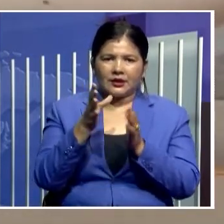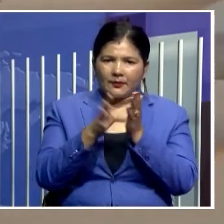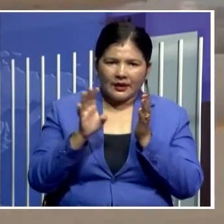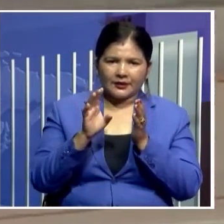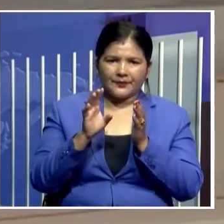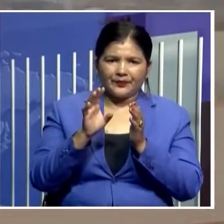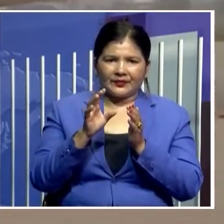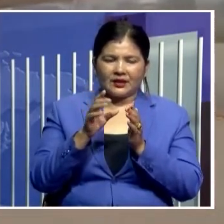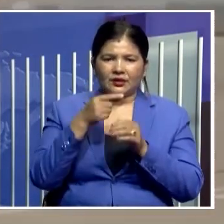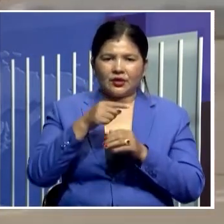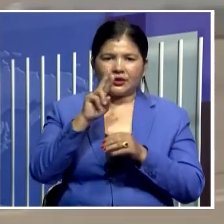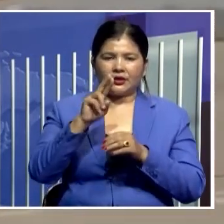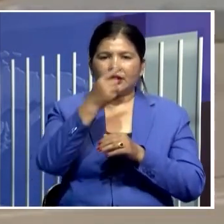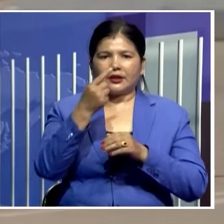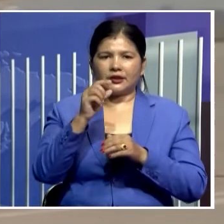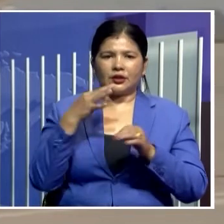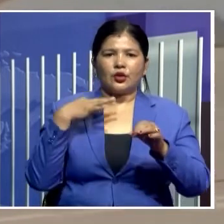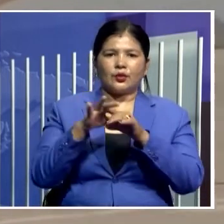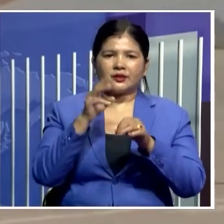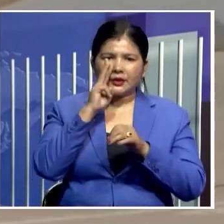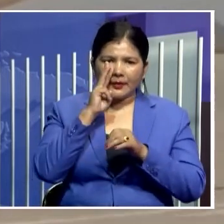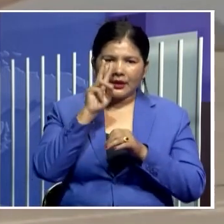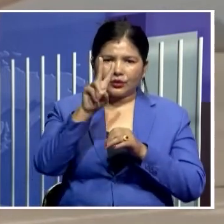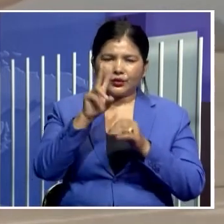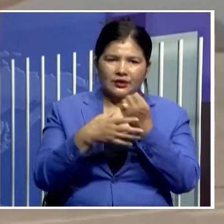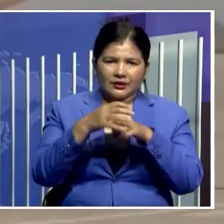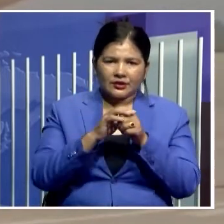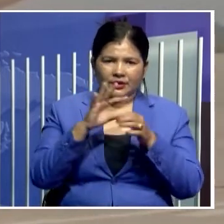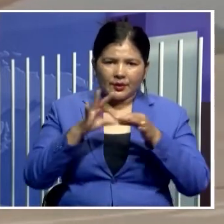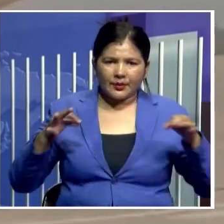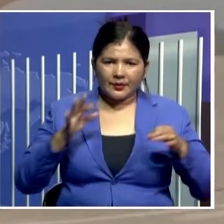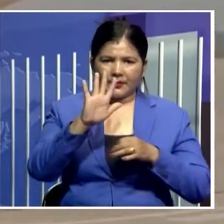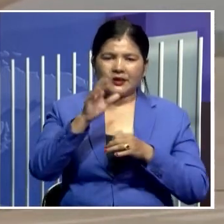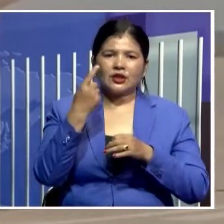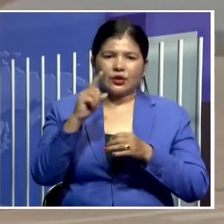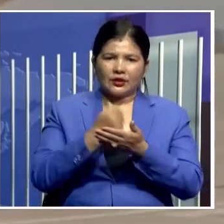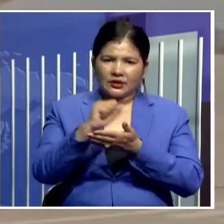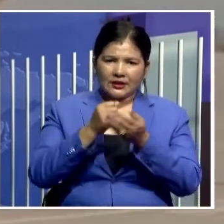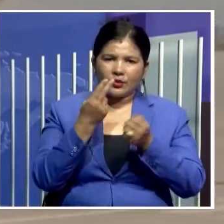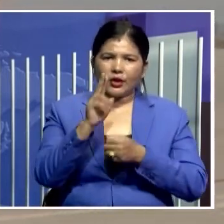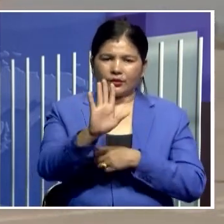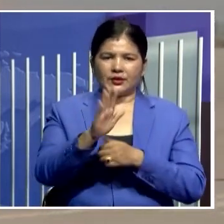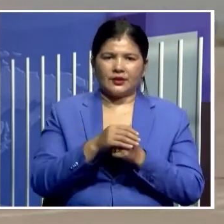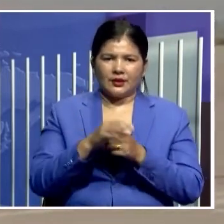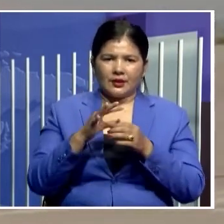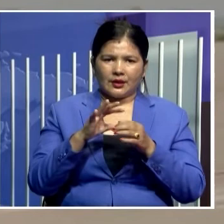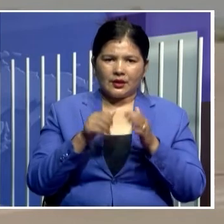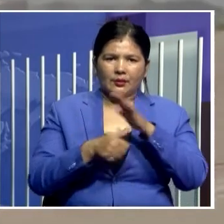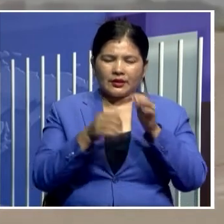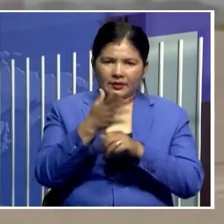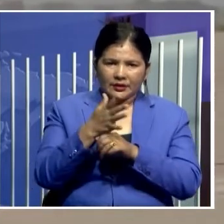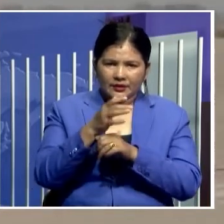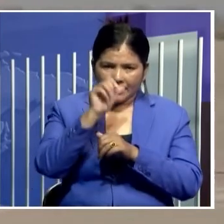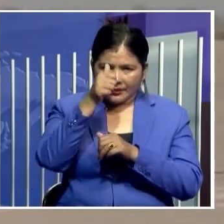देउवा र नरेन्द्र मोदीको उपस्थितिमा दुई देशबीच विभिन्न 5 समझदारी पत्रमा हस्ताक्षर भएको छ। प्रधानमन्त्री